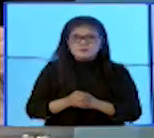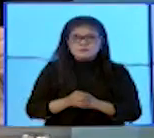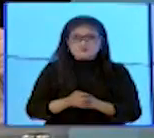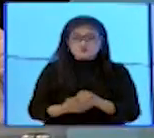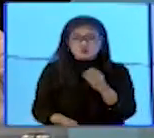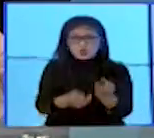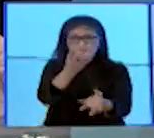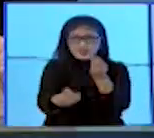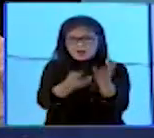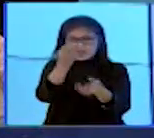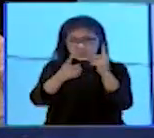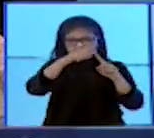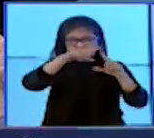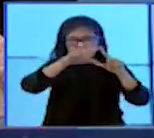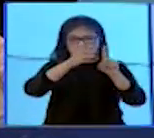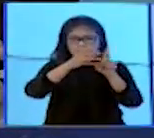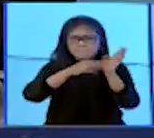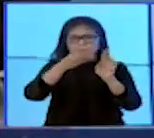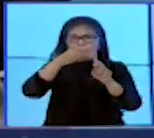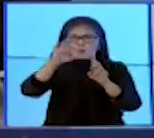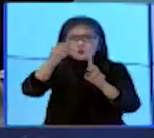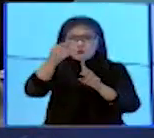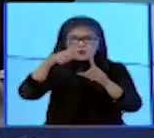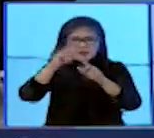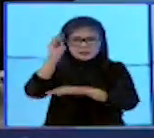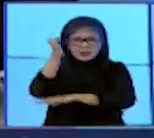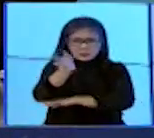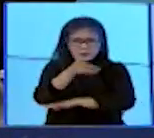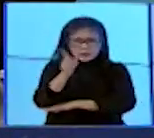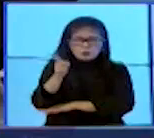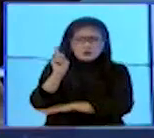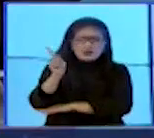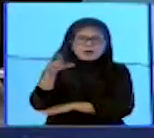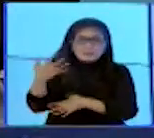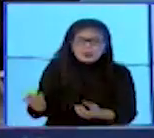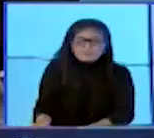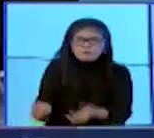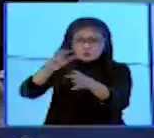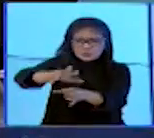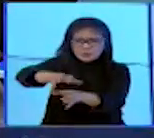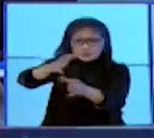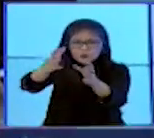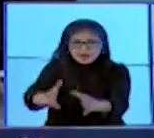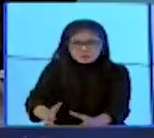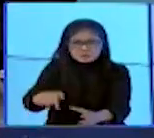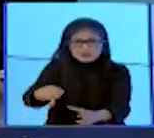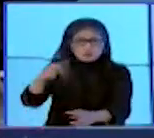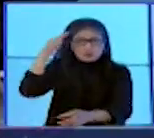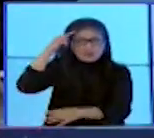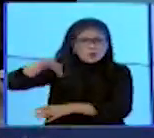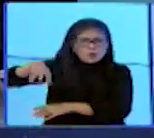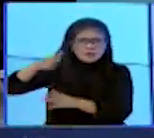Hai kebakaran di Tambora Jakarta Barat diduga akibat ledakan gas elpiji lebih dari 900 kepala keluarga kehilangan tempat